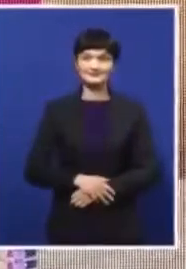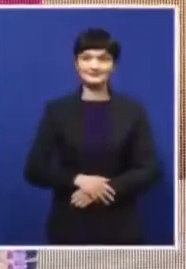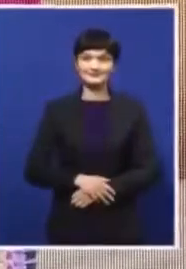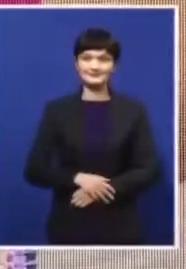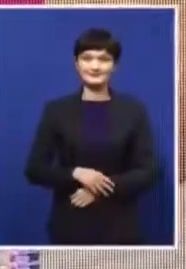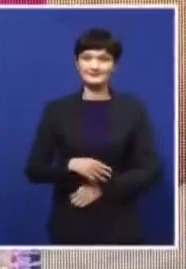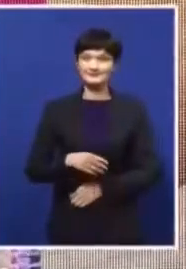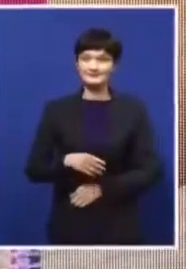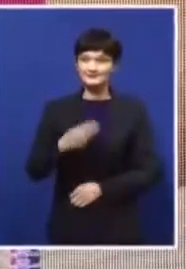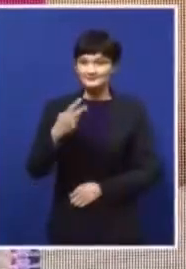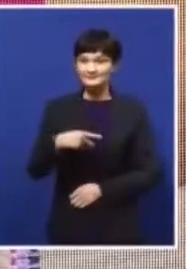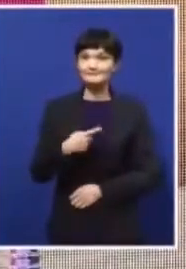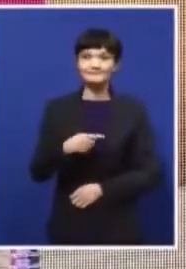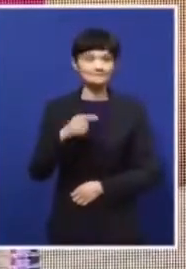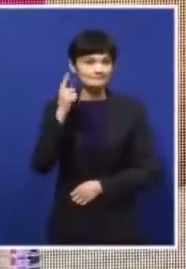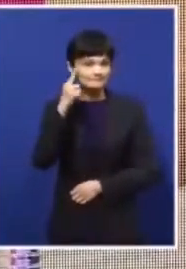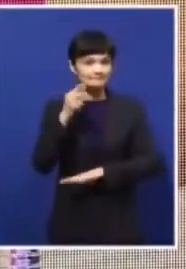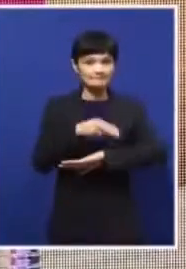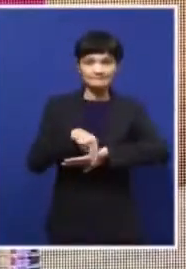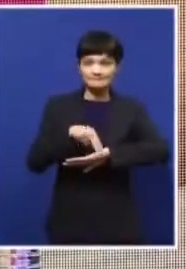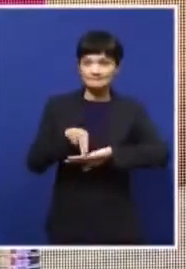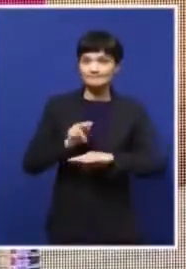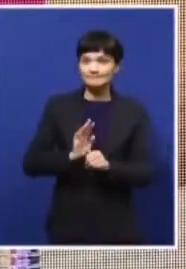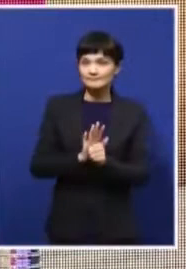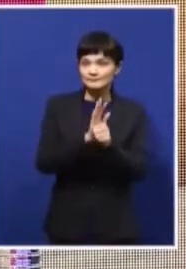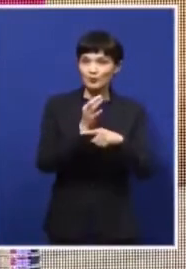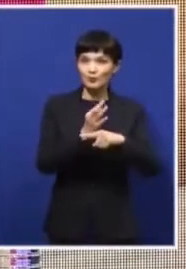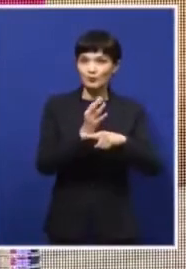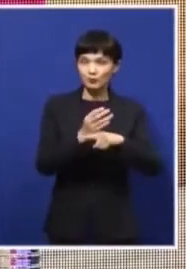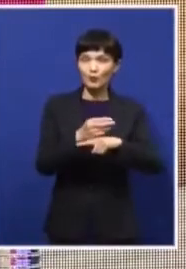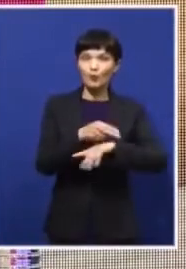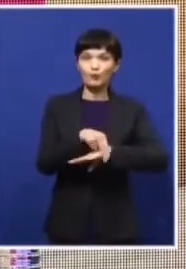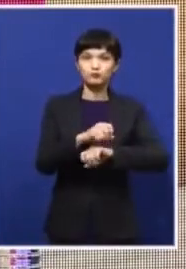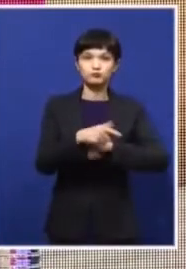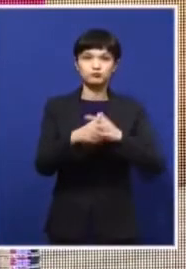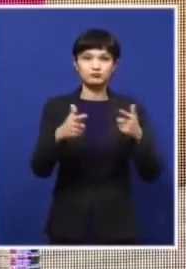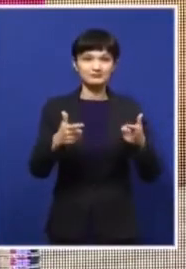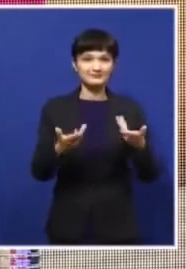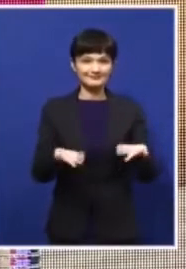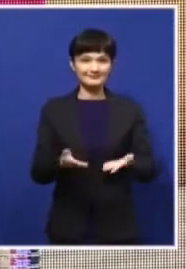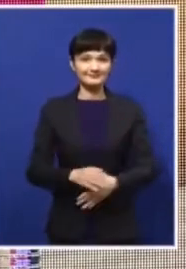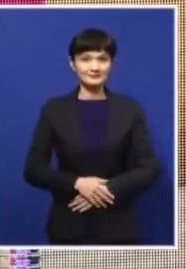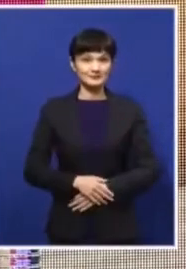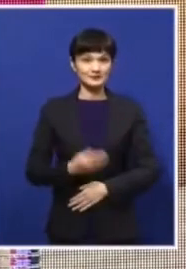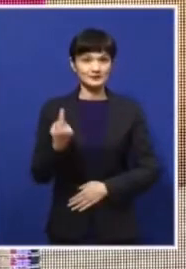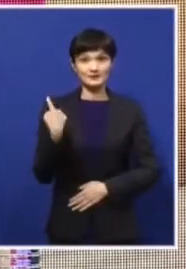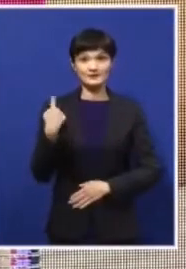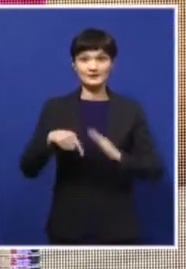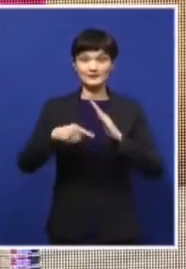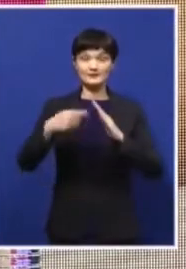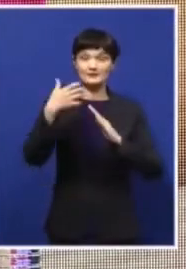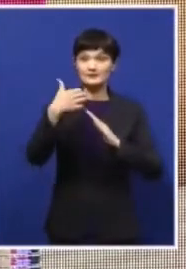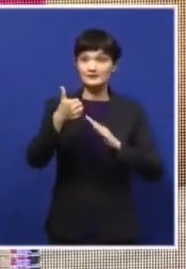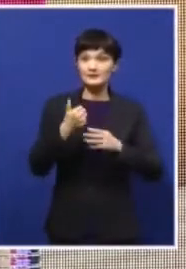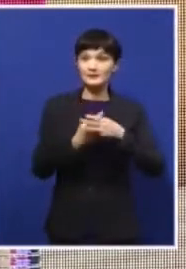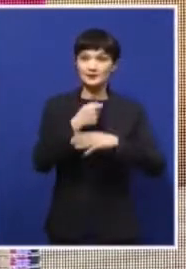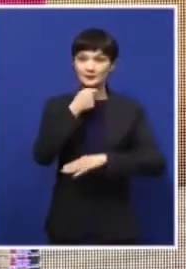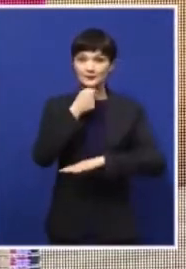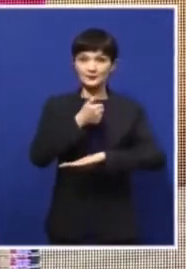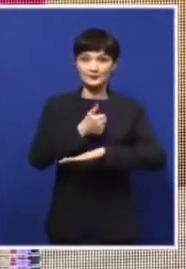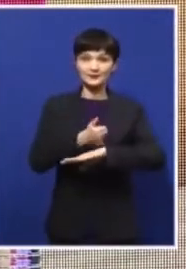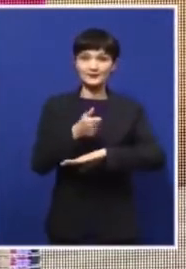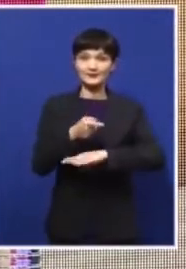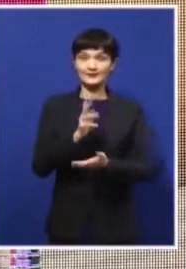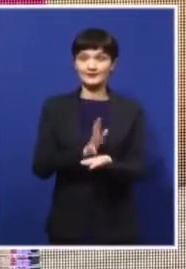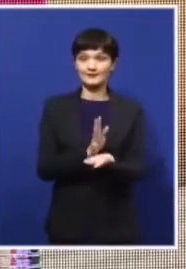促销上面哈，也给足了全力哈。所以昨天在整个院长去主持来致辞的一个